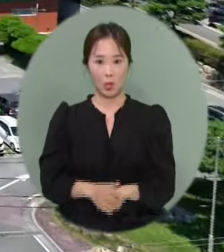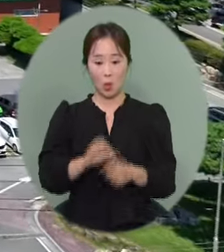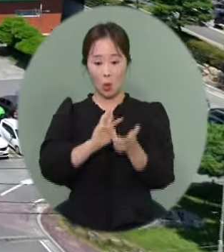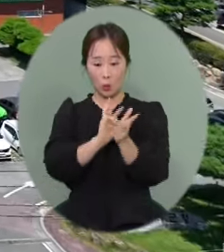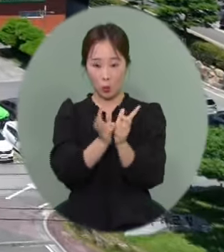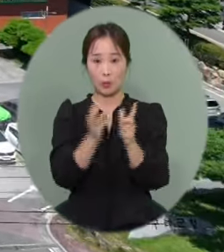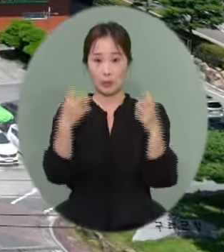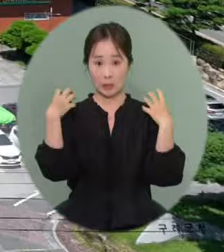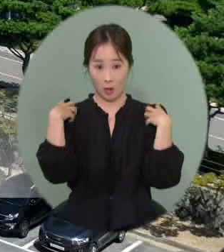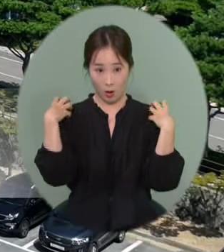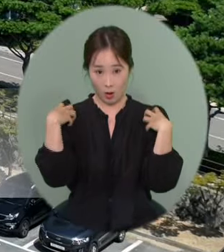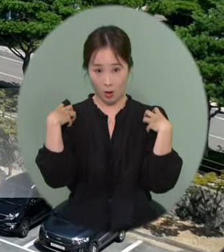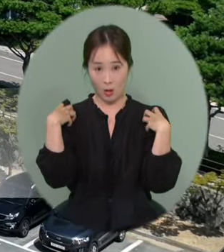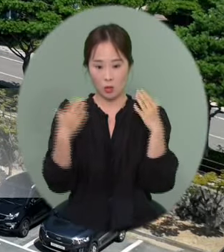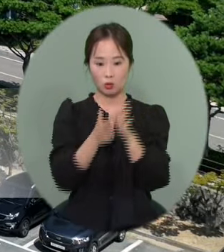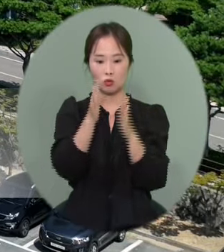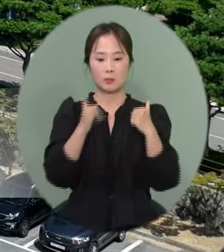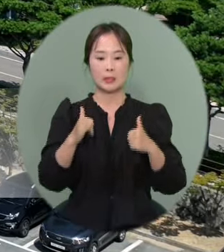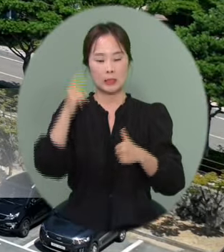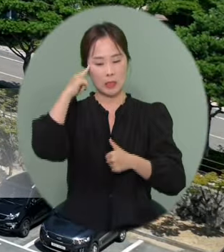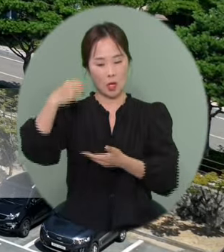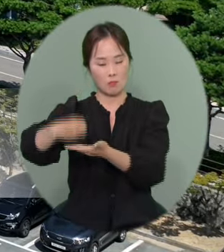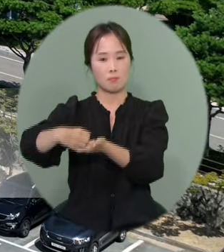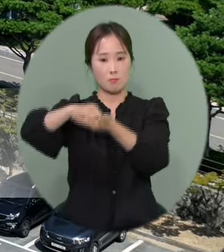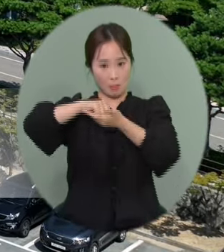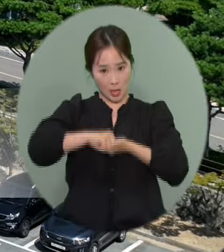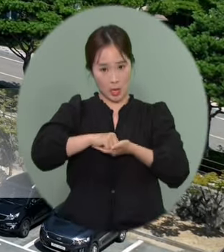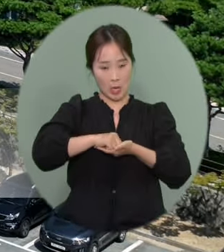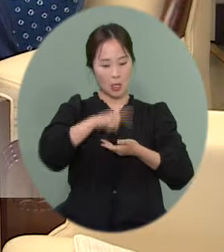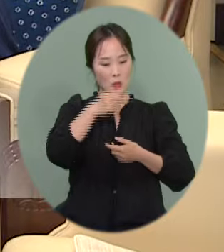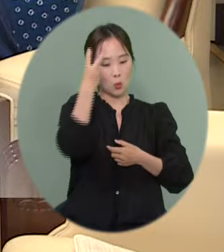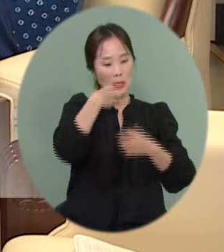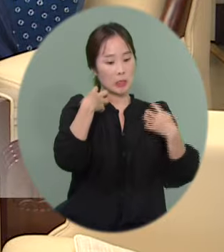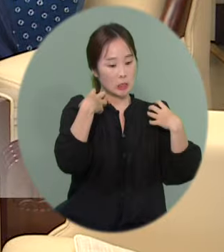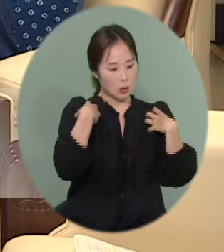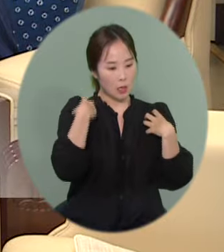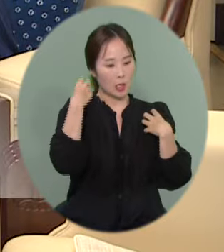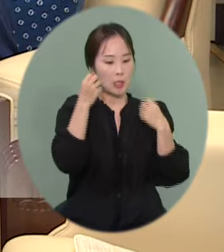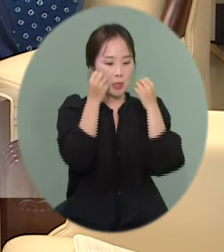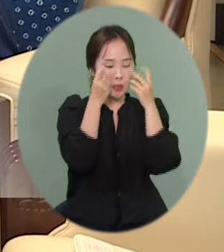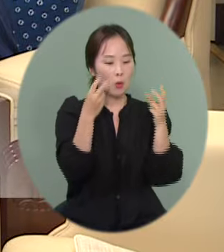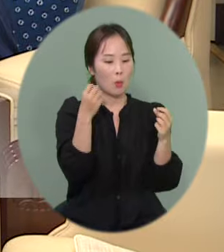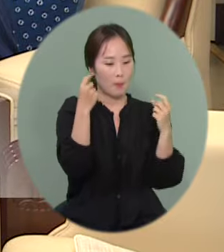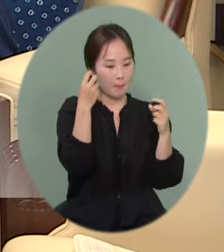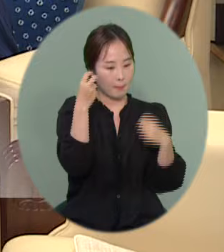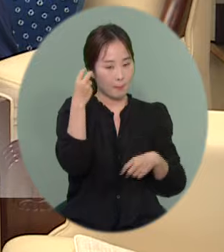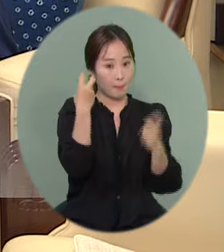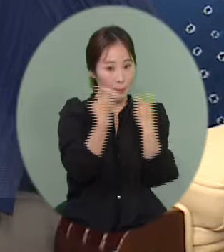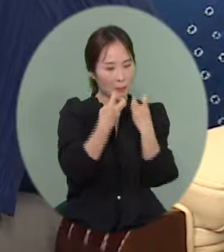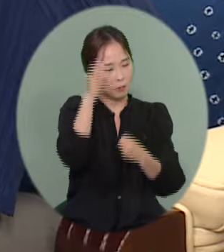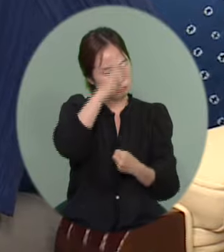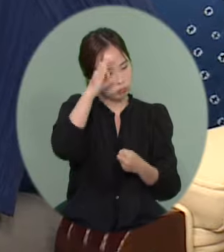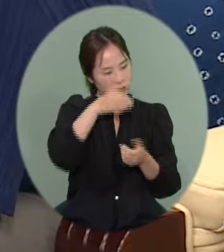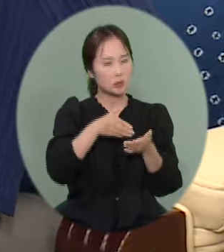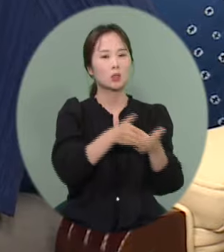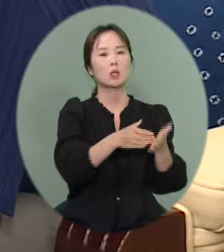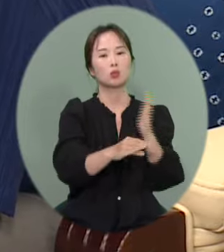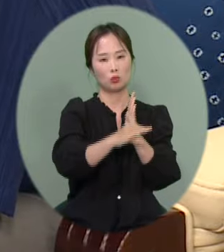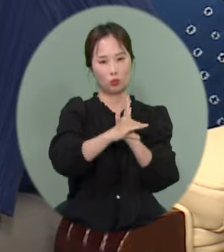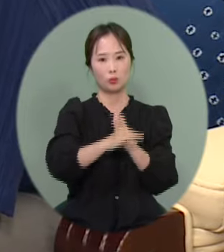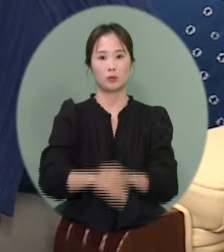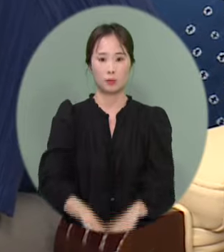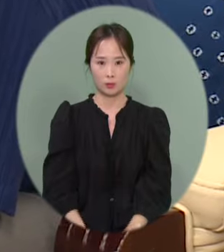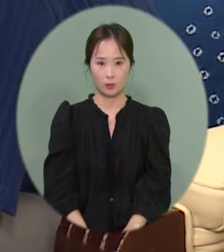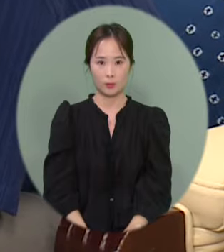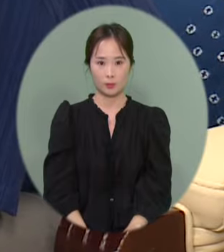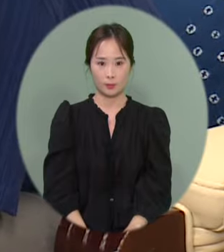구례군청과 구례군의회는 주민들 의견에 따라 익산지방 국토관리청에 새로운 대안을 검토해달라고 요구하고 있습니다.